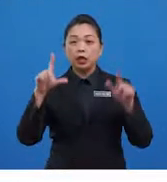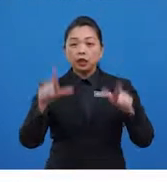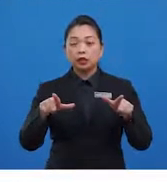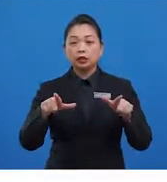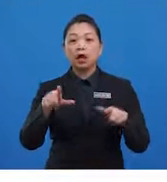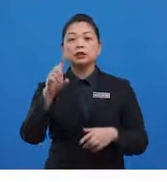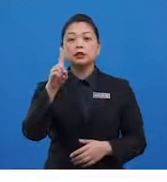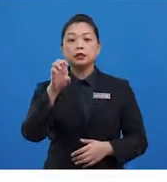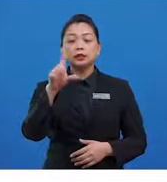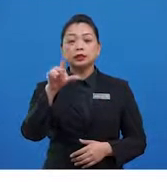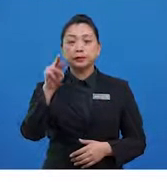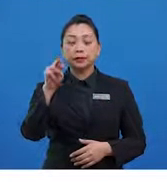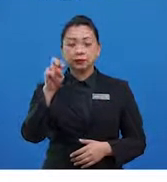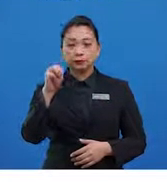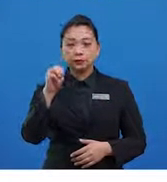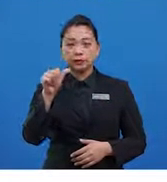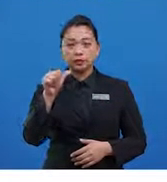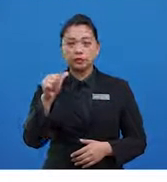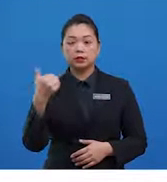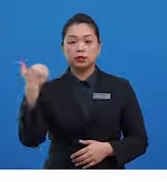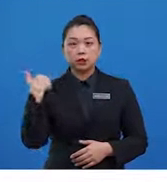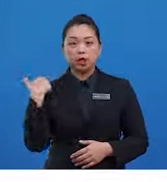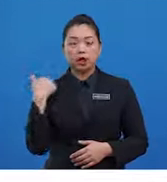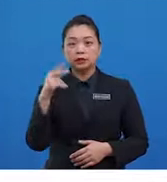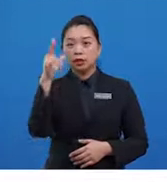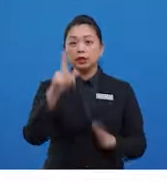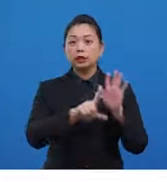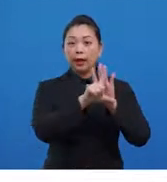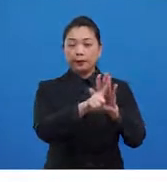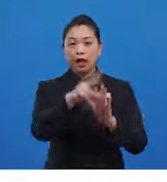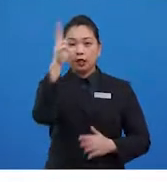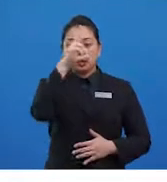di tengahnya tertera lambang kerajaan persekutuan.